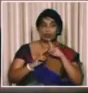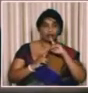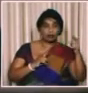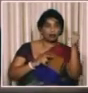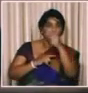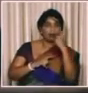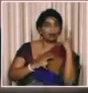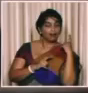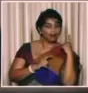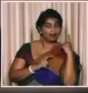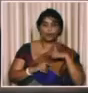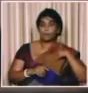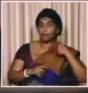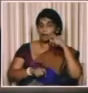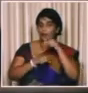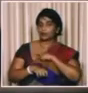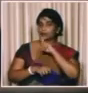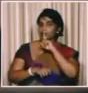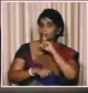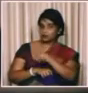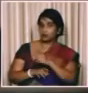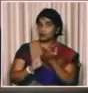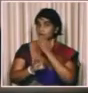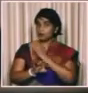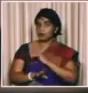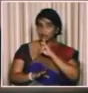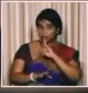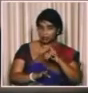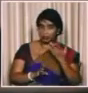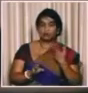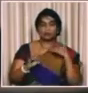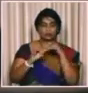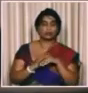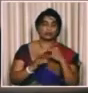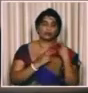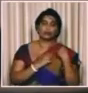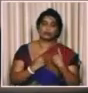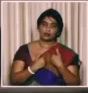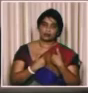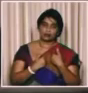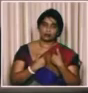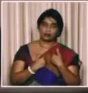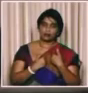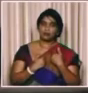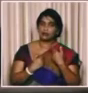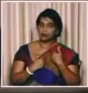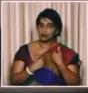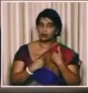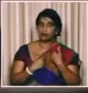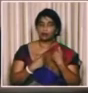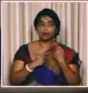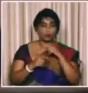ඉන්න හමුදාවේ ප්‍රධාන නිලධාරියා දැනුවත් කරලා කලින් දැනුවත් කරලා යන්නේ. ඒක මගේ වගකීම යුතුයකම්. මම හමුදා කඳුරට